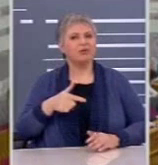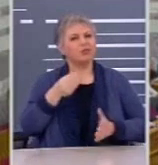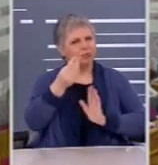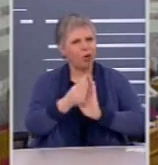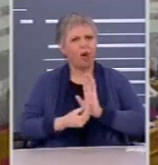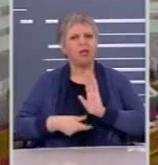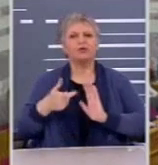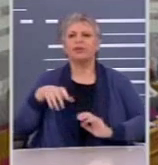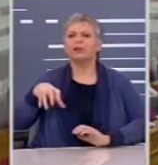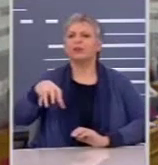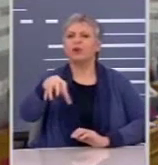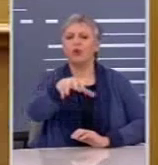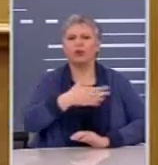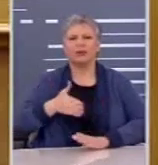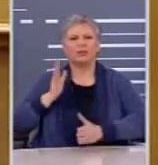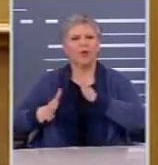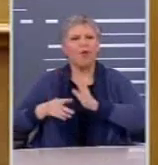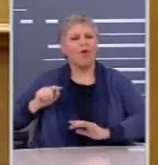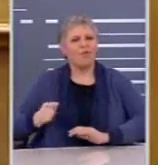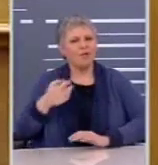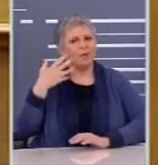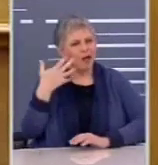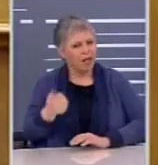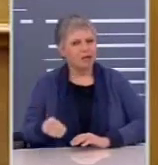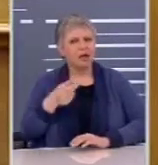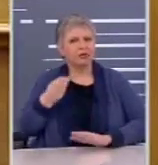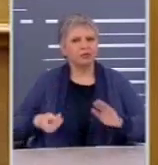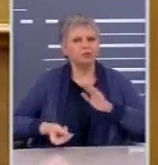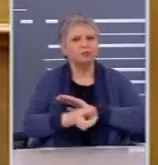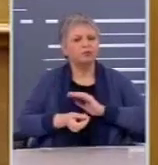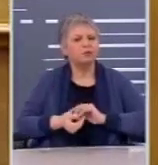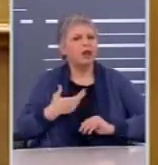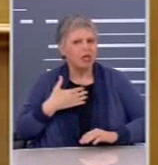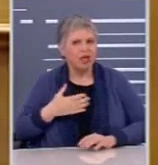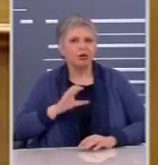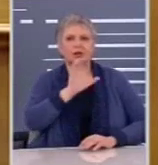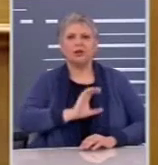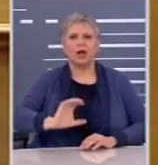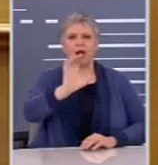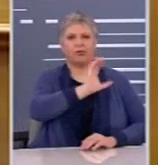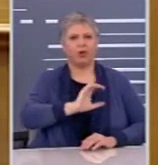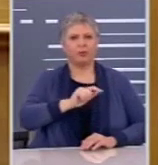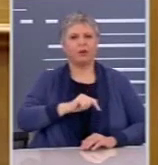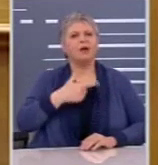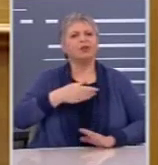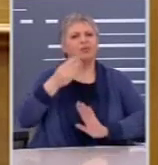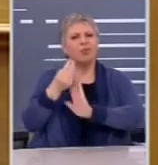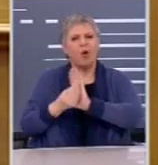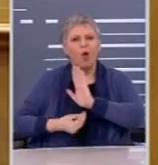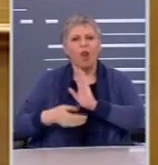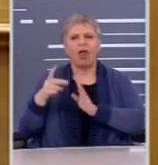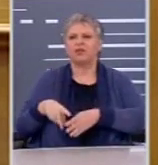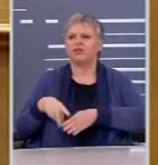και συνεχίζεται κατά τη διάρκεια του ταξιδιού τους προς την Ευρώπη, όπου έρχονται αντιμέτωπες με το δουλεμπόριο, την πορνεία και τη